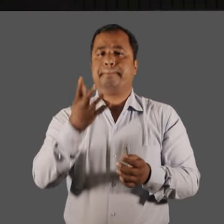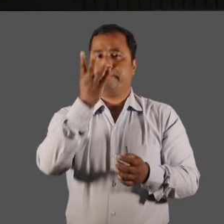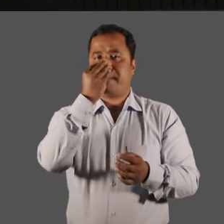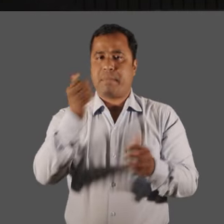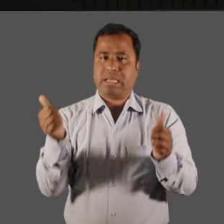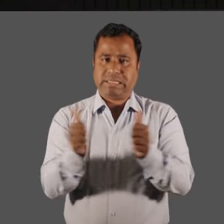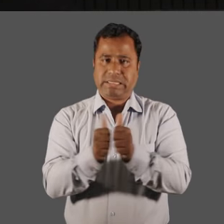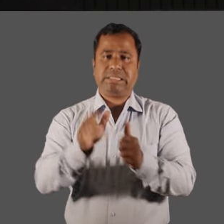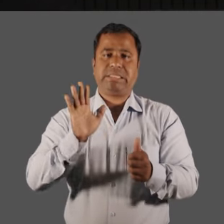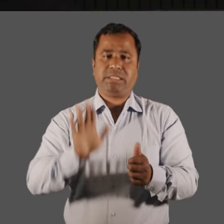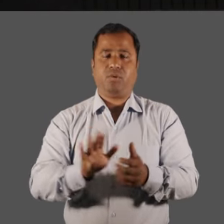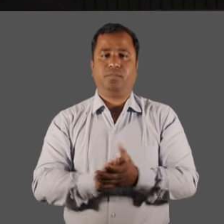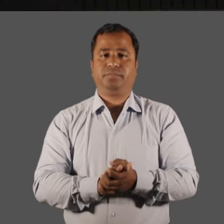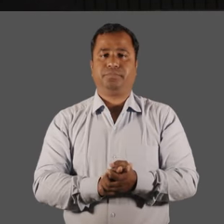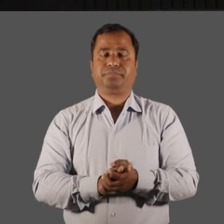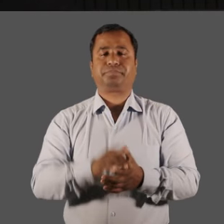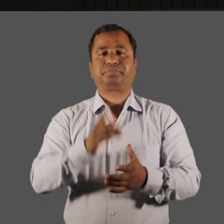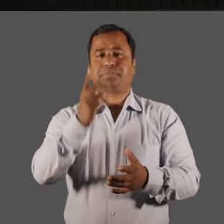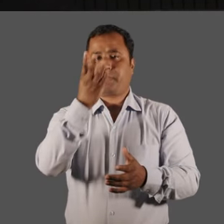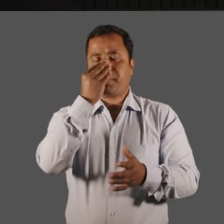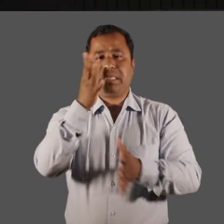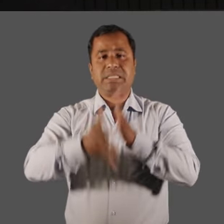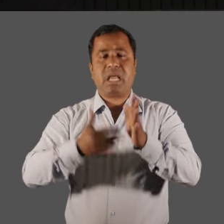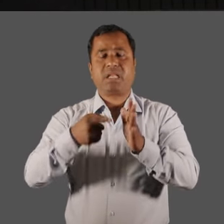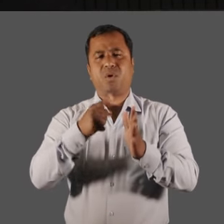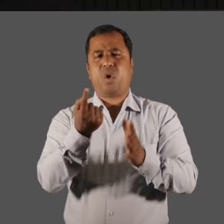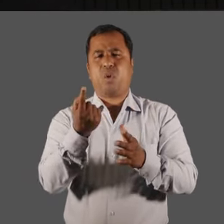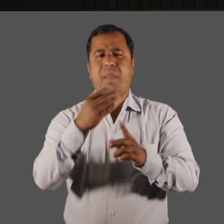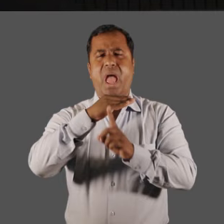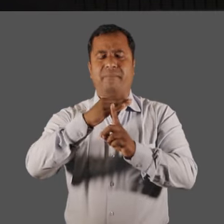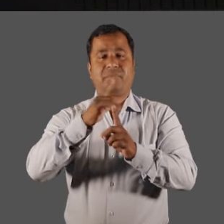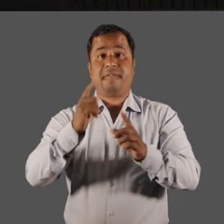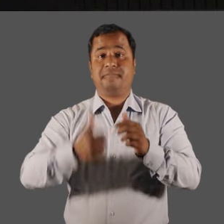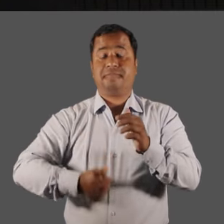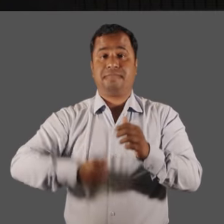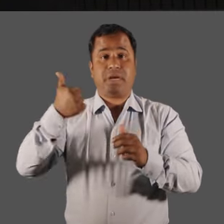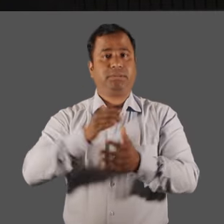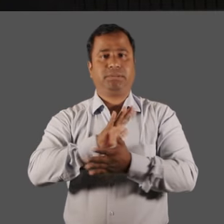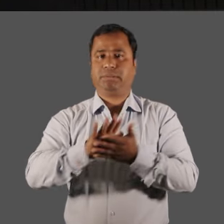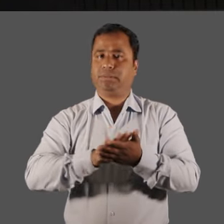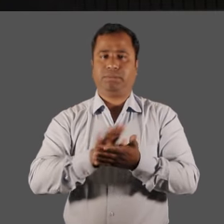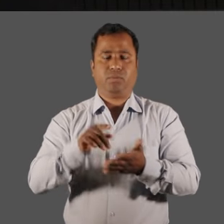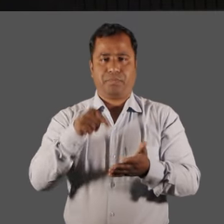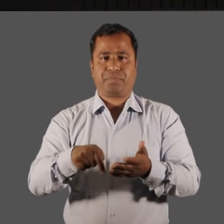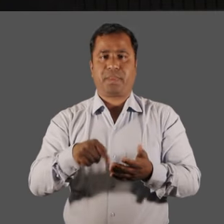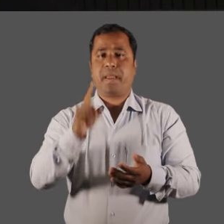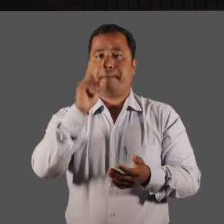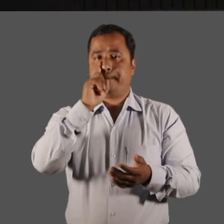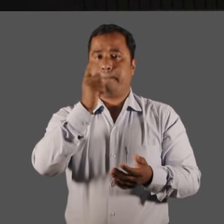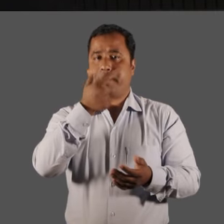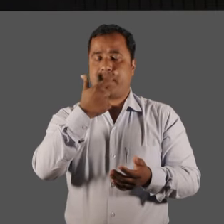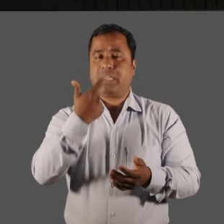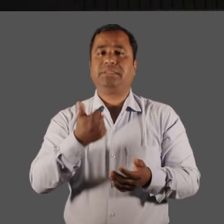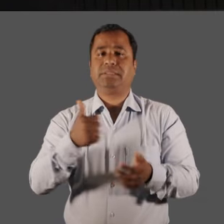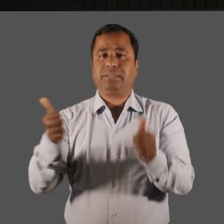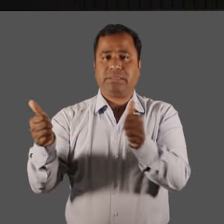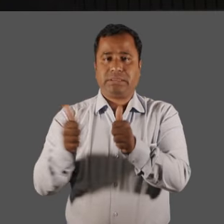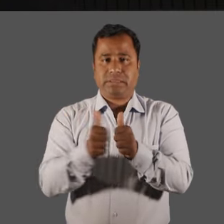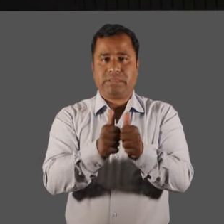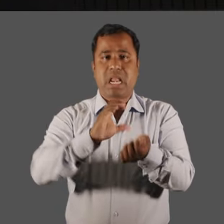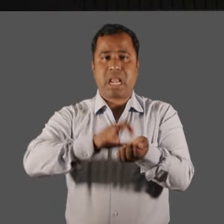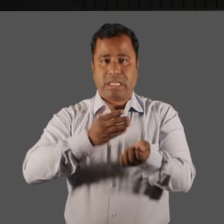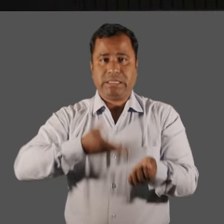মামারা সাথে ছিলেন, তারাও সাইন জানতেন, কিন্তু অত বেশি ভালো তো আসলে জানতেন না। যার জন্য সবসময় আমার বাবা বা মা